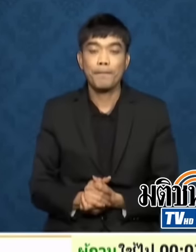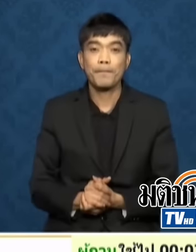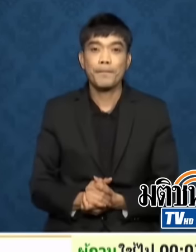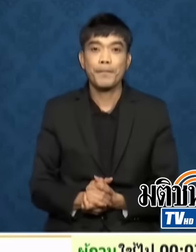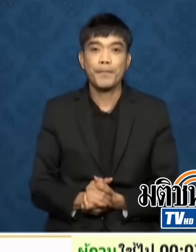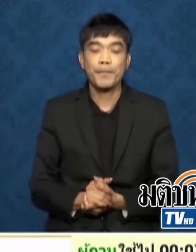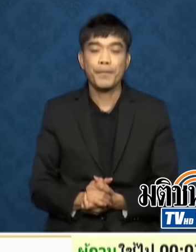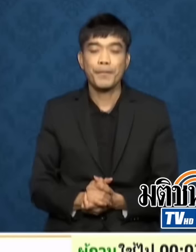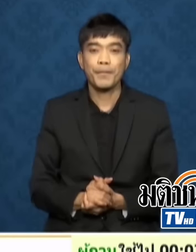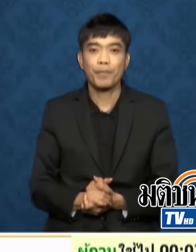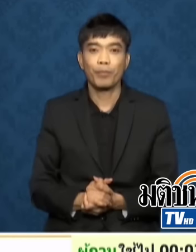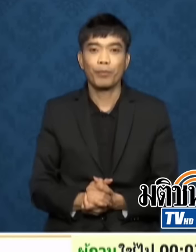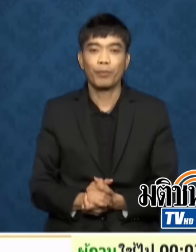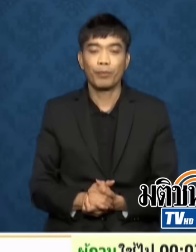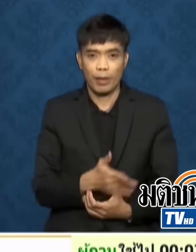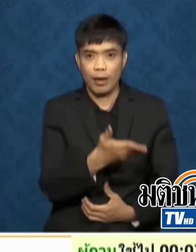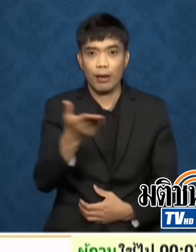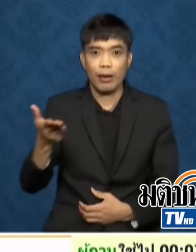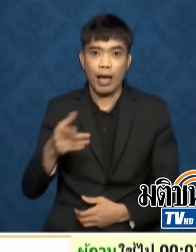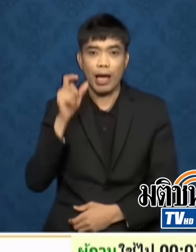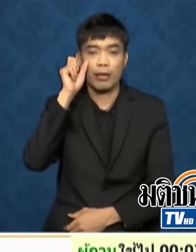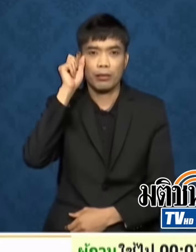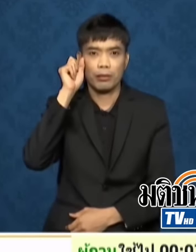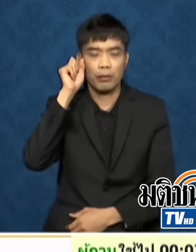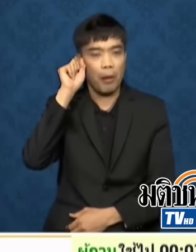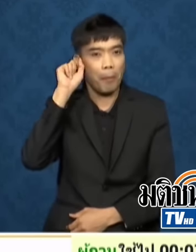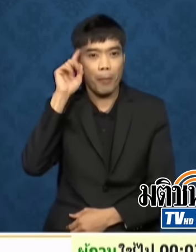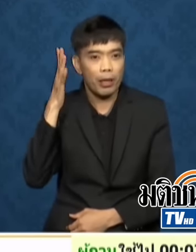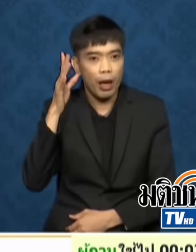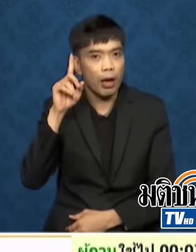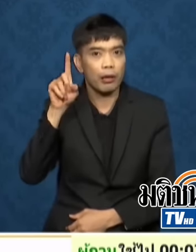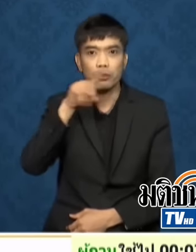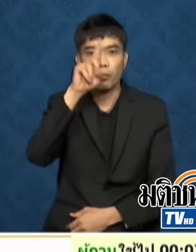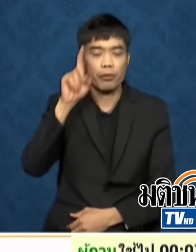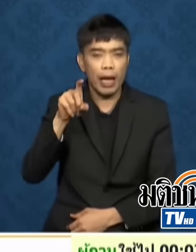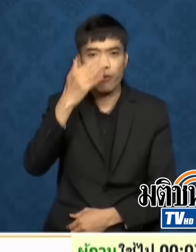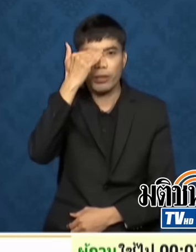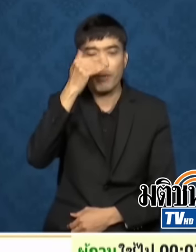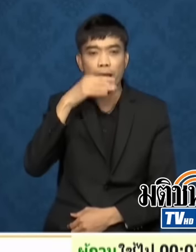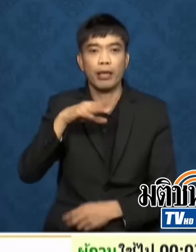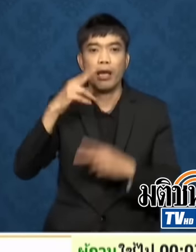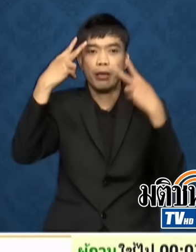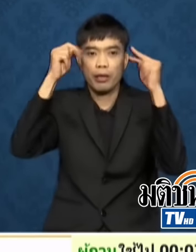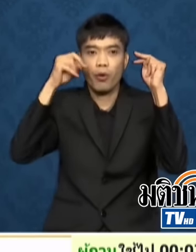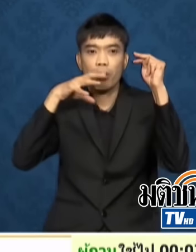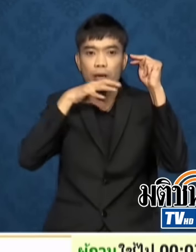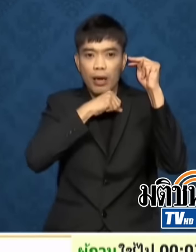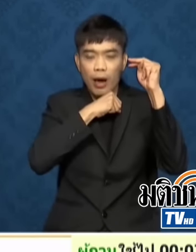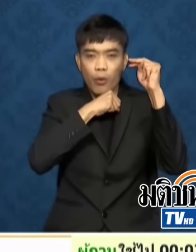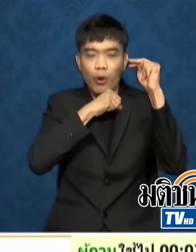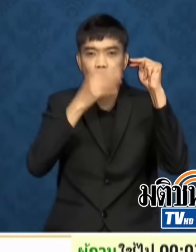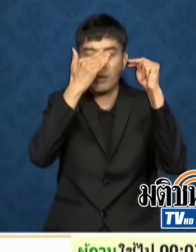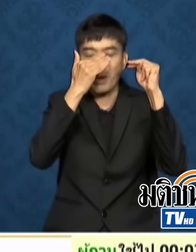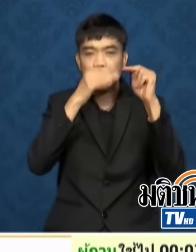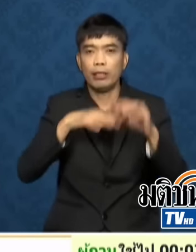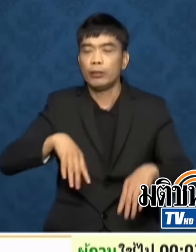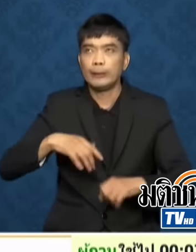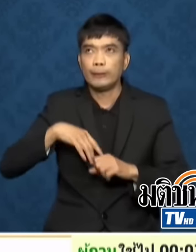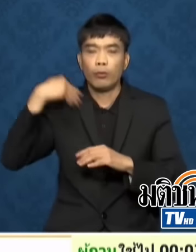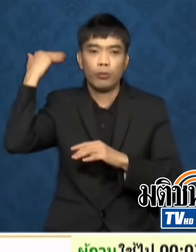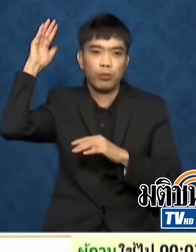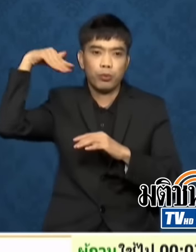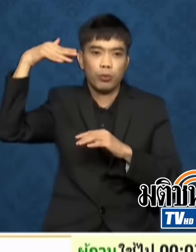ก็ต้องเรียนว่าหลายคนก็สงสัยทำไมท่านอดีตนายกจึงได้ตัดสินใจเข้ามา